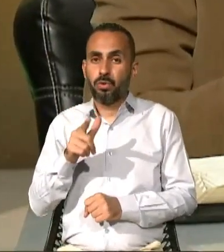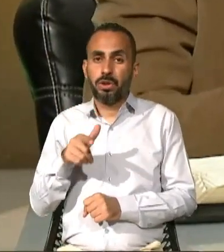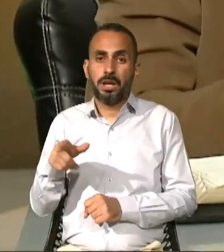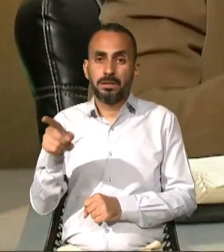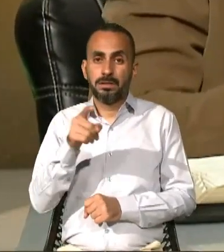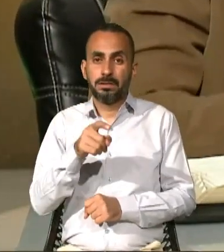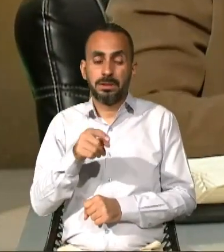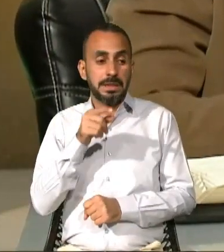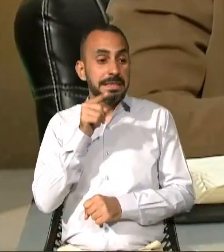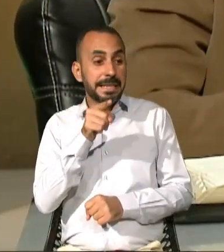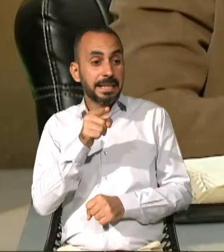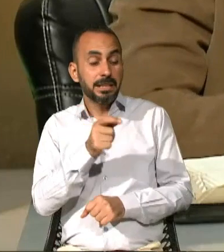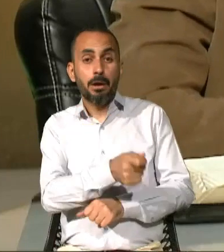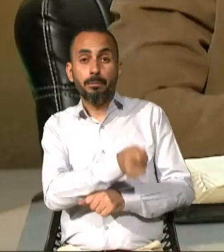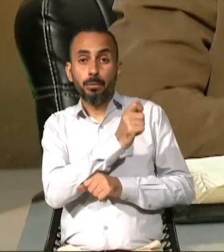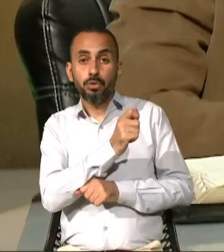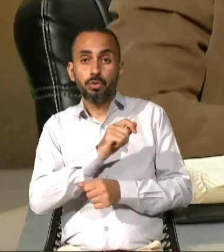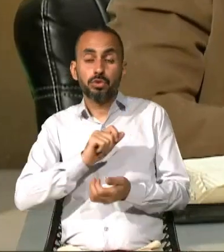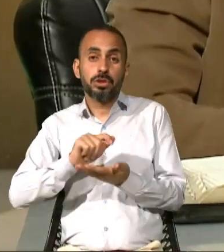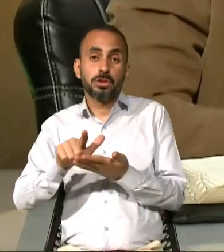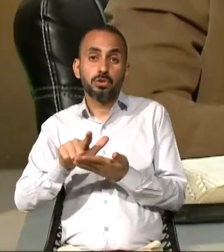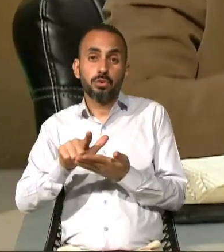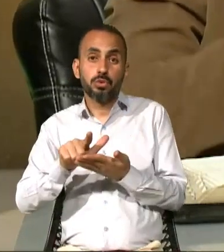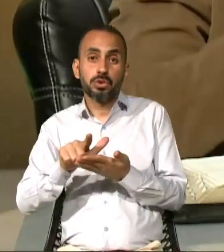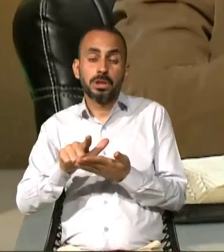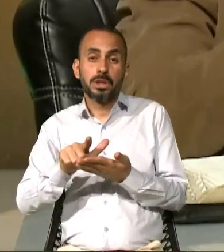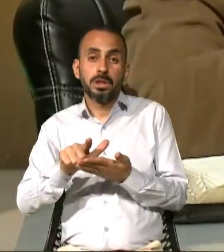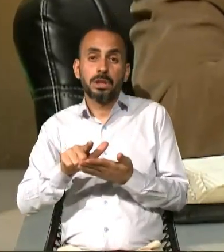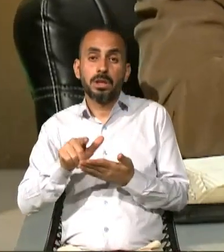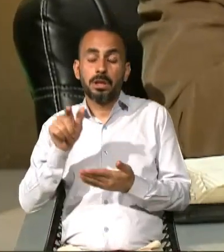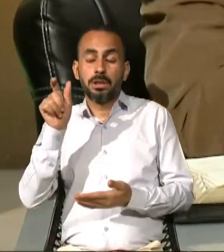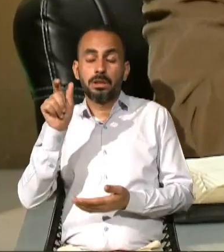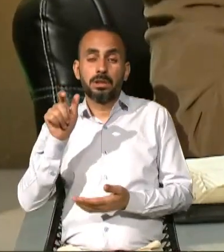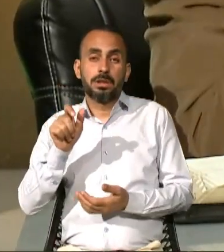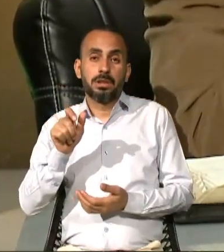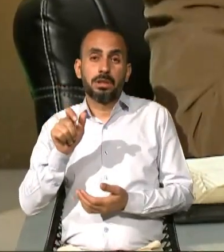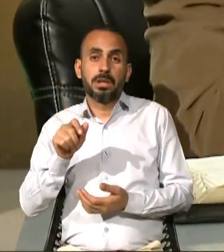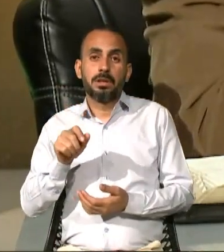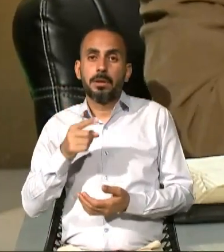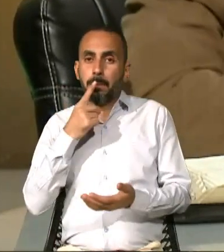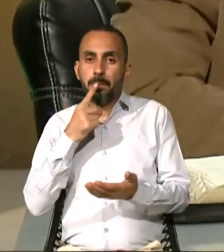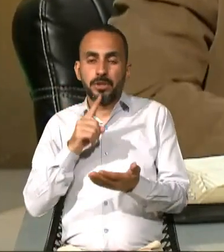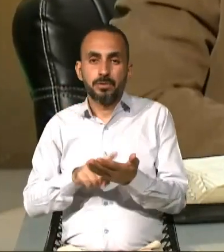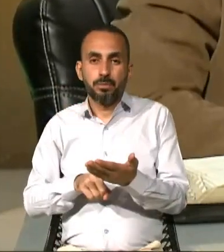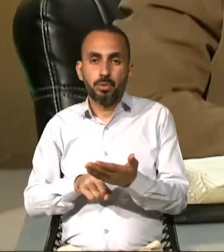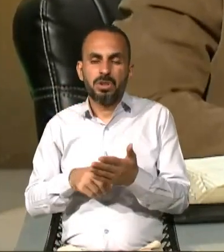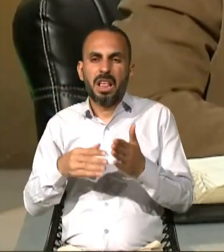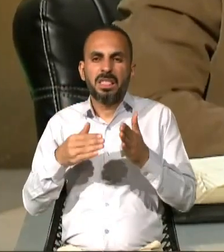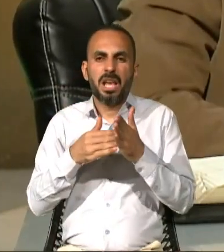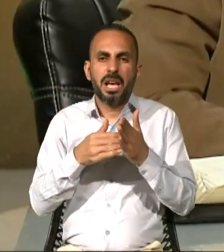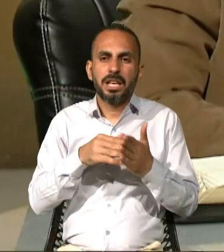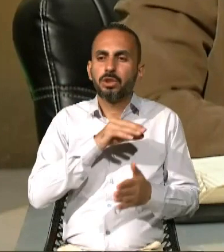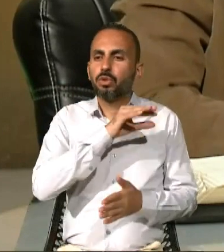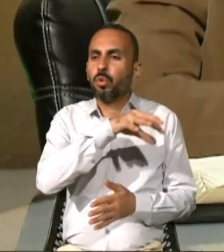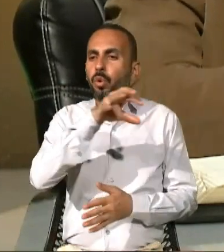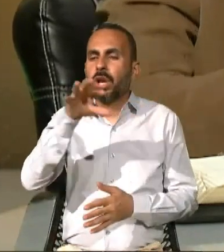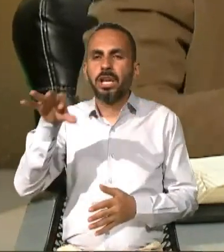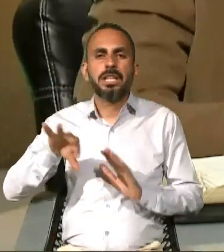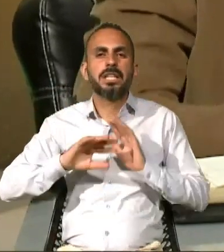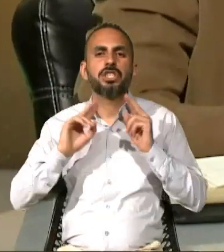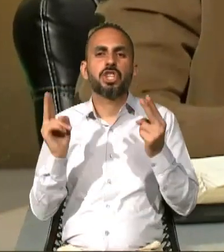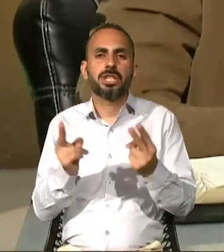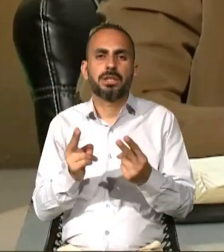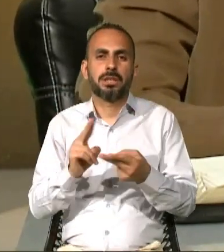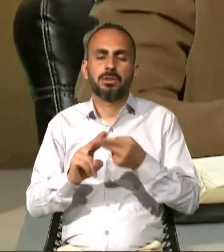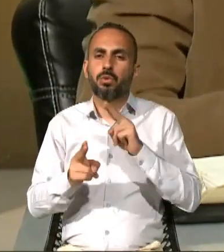كان بطرس الرسول في بطرس الرسول الاولى 4 قال انما نهايه كل شيء قد اقتربت من 2000